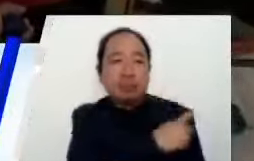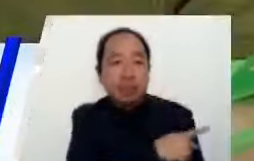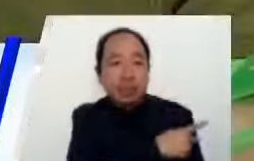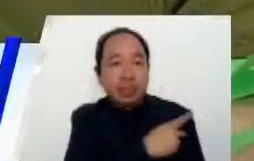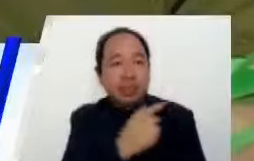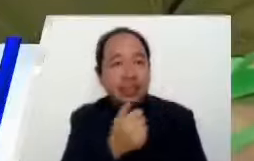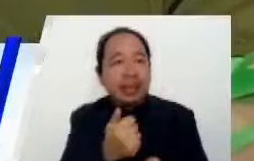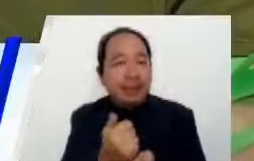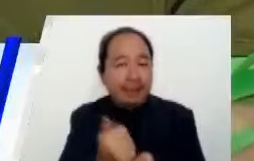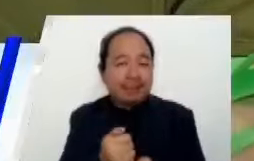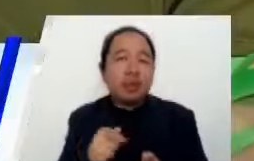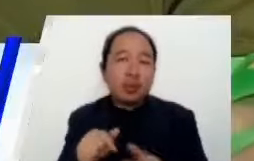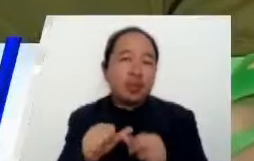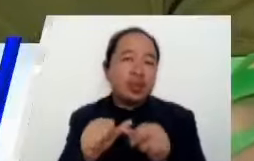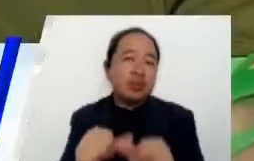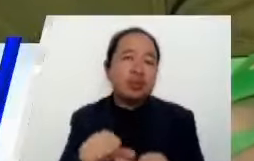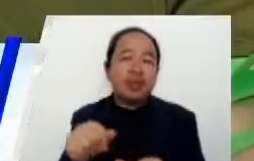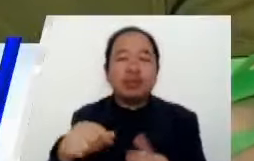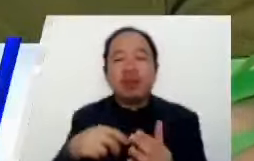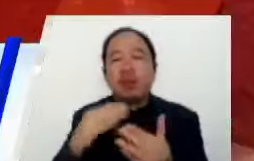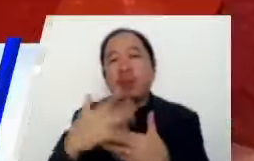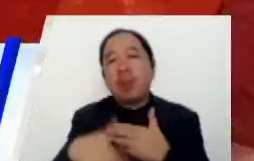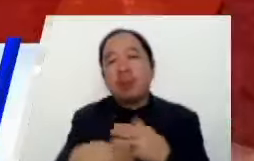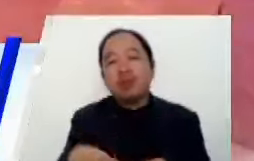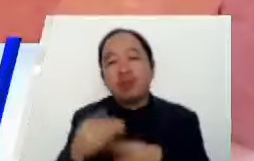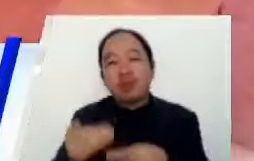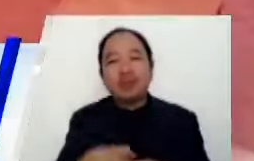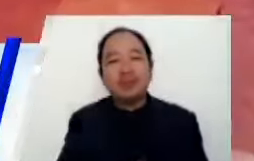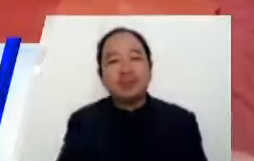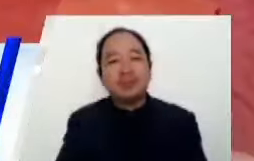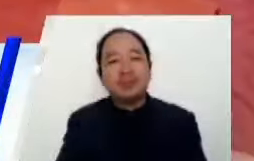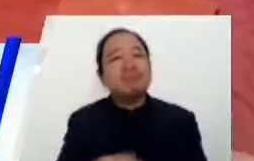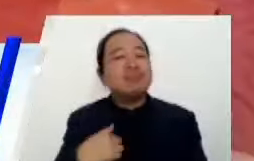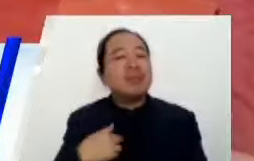blood drives. Bayani kapuso ako!